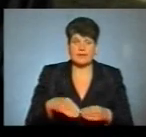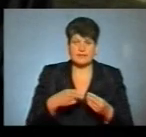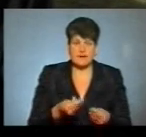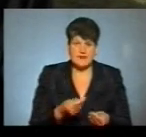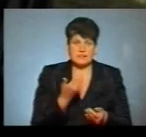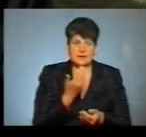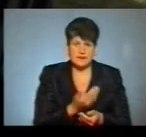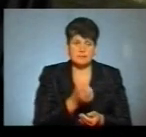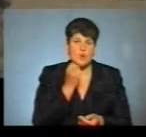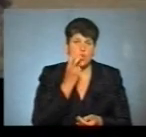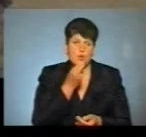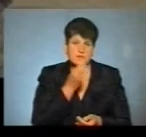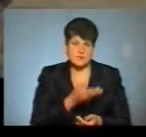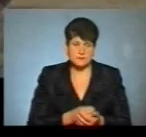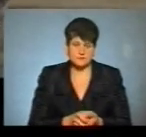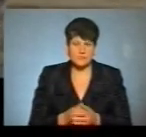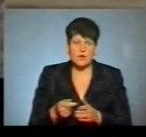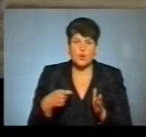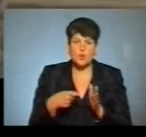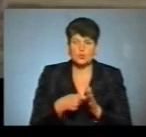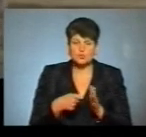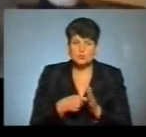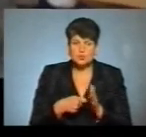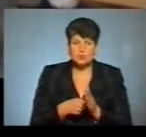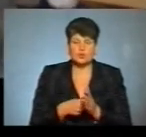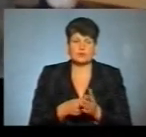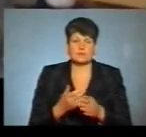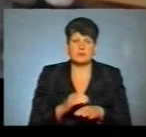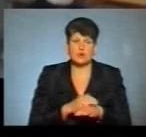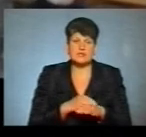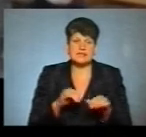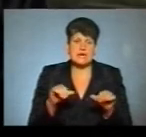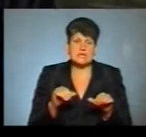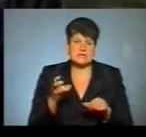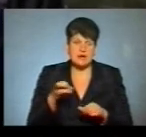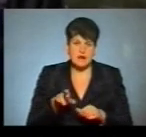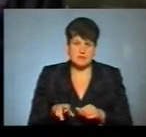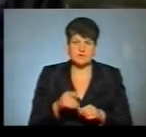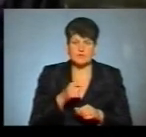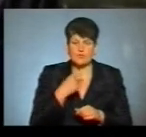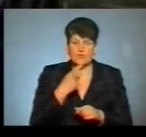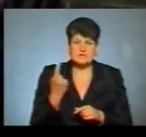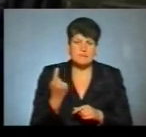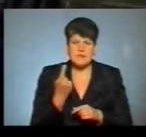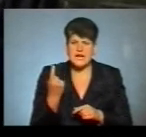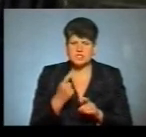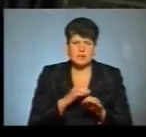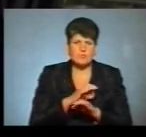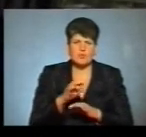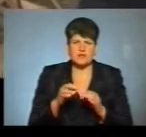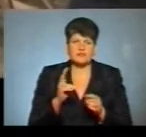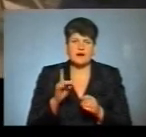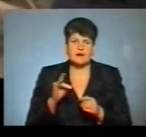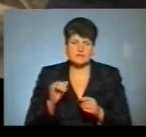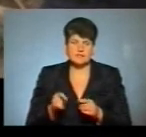давати їм обіди. Годують безхатьків під час проєкту «Благодійна їдальня», розповів Андрій Марчук. За його словами, це перший проєкт Карітасу.